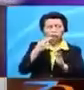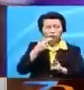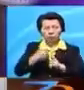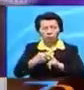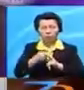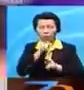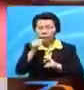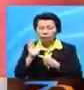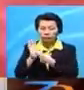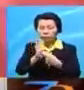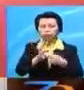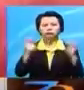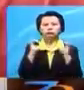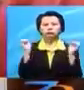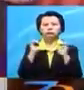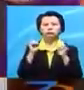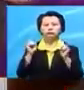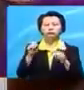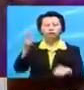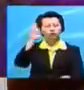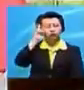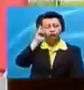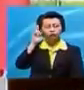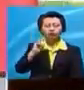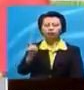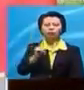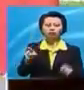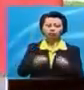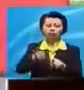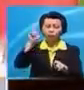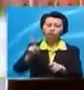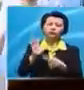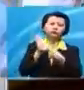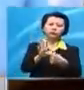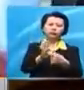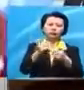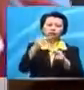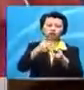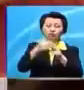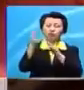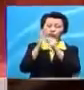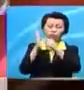tanah tidak didedahkan kepada umum seperti mana sepatutnya.